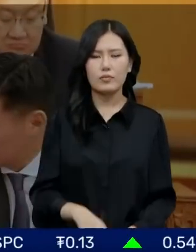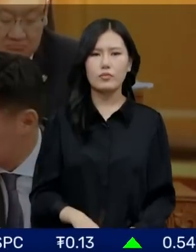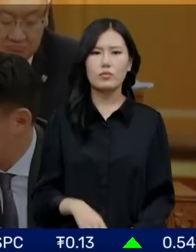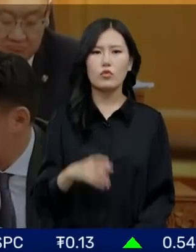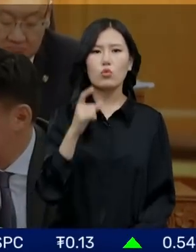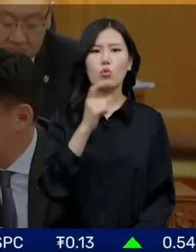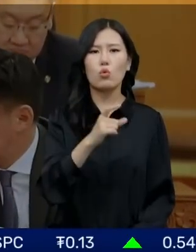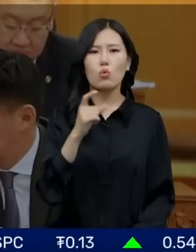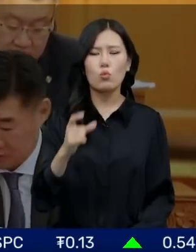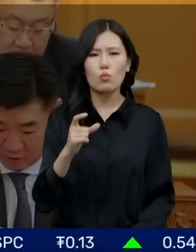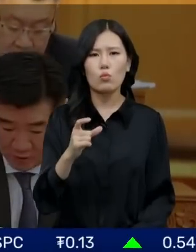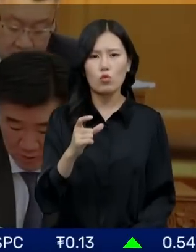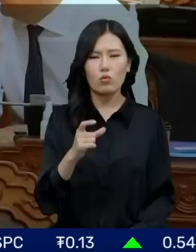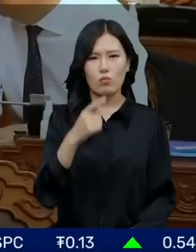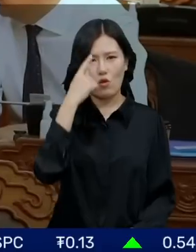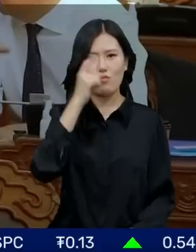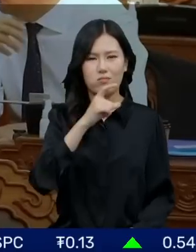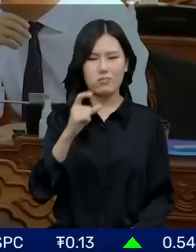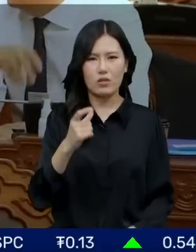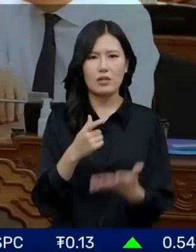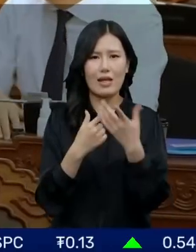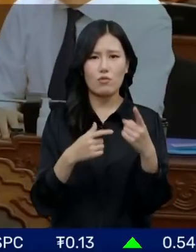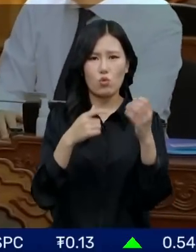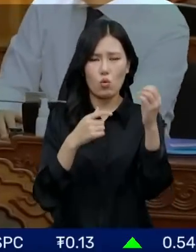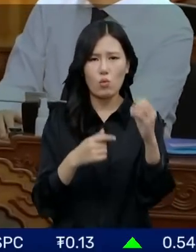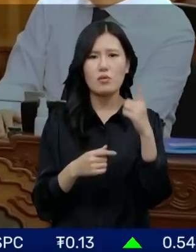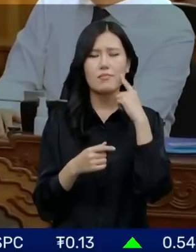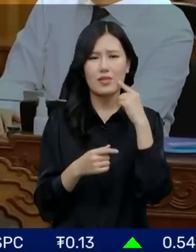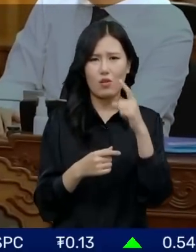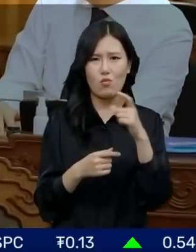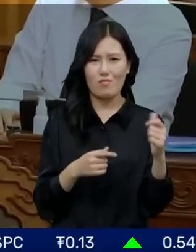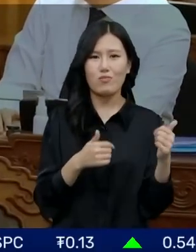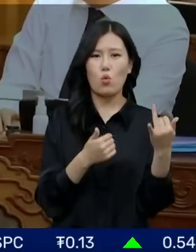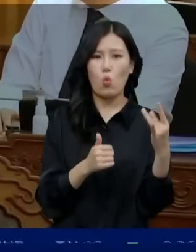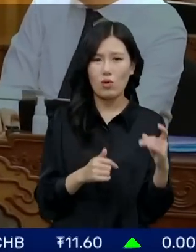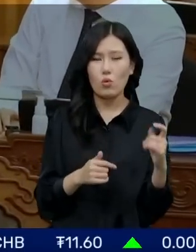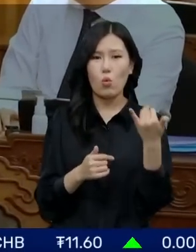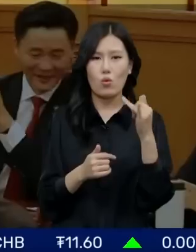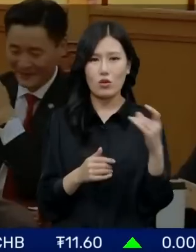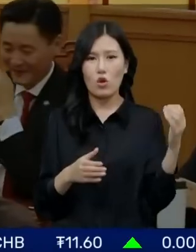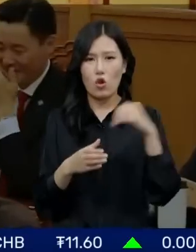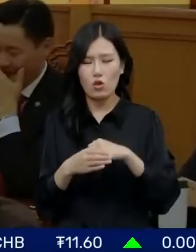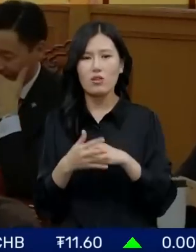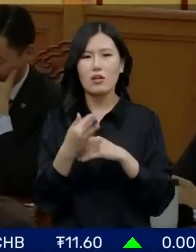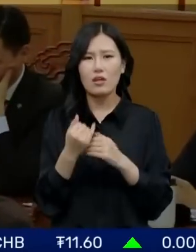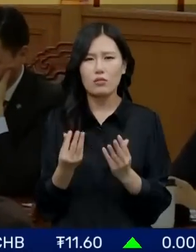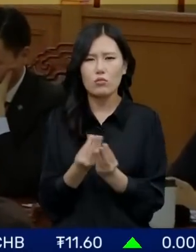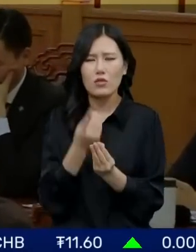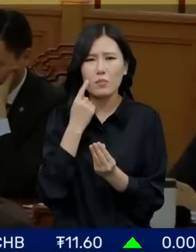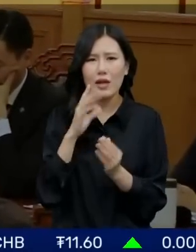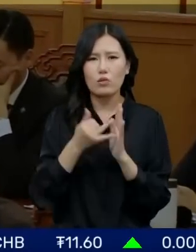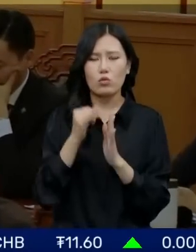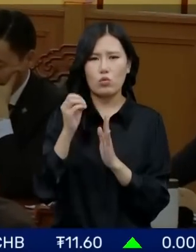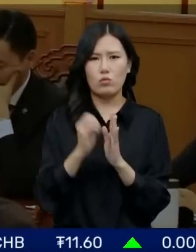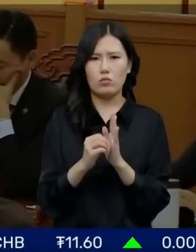Хуамын 51%-ийг бүрдүүлдэг эмэгтэйчүүд улсын хурлын гишүүдийн 17%-ийг бүрдүүлж байна. За эмэгтэй нэр дэвшигчдийн квотыг нэмэгдүүлэх талаар